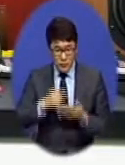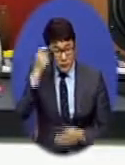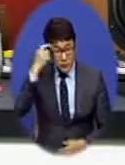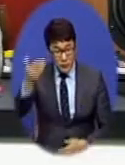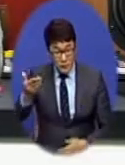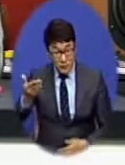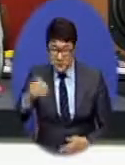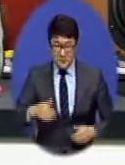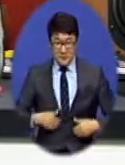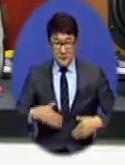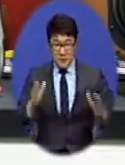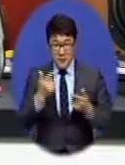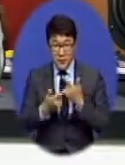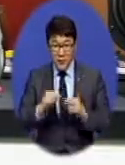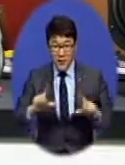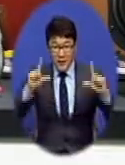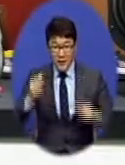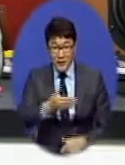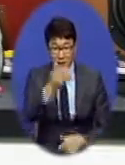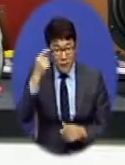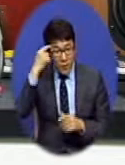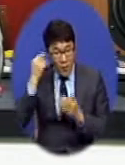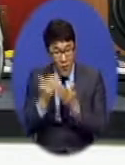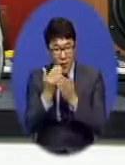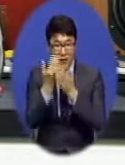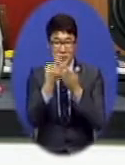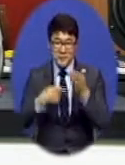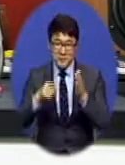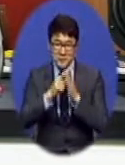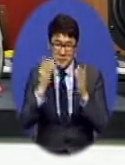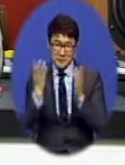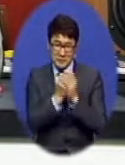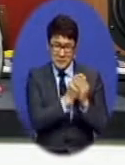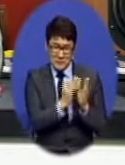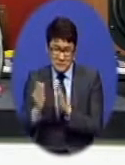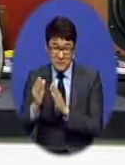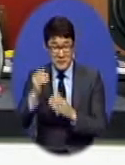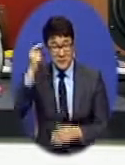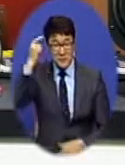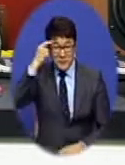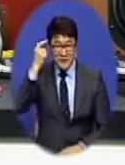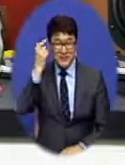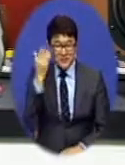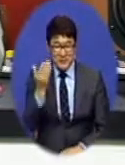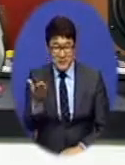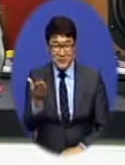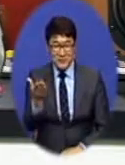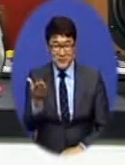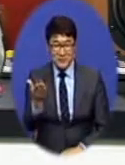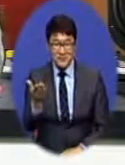가라. 그쵸. 목요일에 우리 시청자들의 두뇌 활성화를 위해서 야심차게 준비한 퀴즈죠. 에라